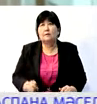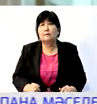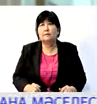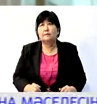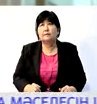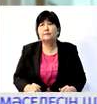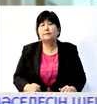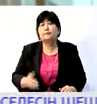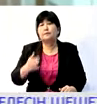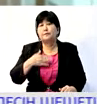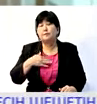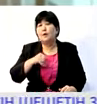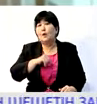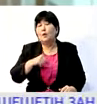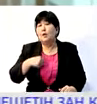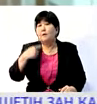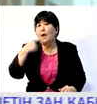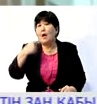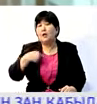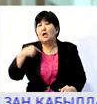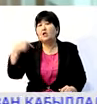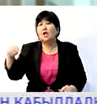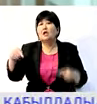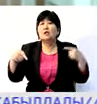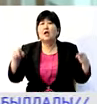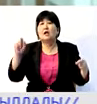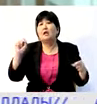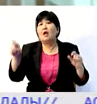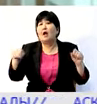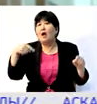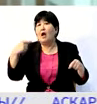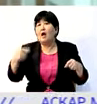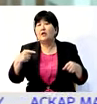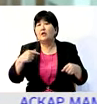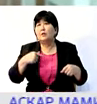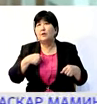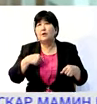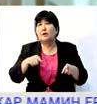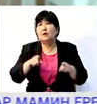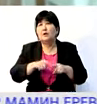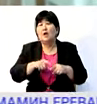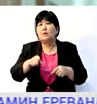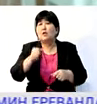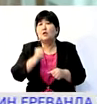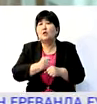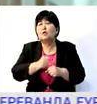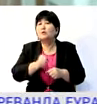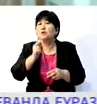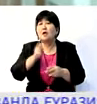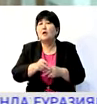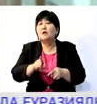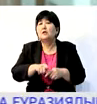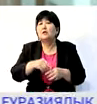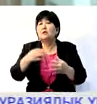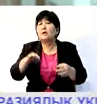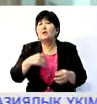Менің жан жағымнан, маған өзіме айтқан жоқ, бірақ жан жағымнан айтып жаңағы. Мен бұл жаңа істетпейм, мен бүйтемін, мен бүйтемін деп